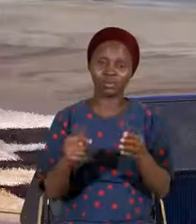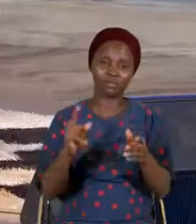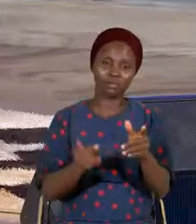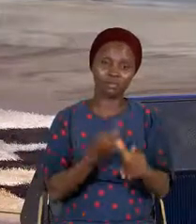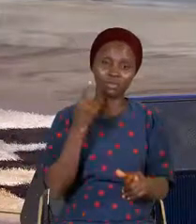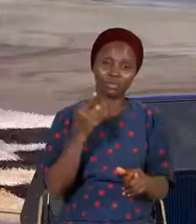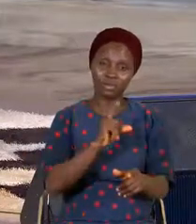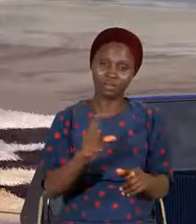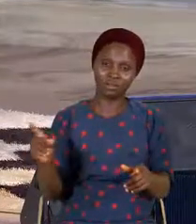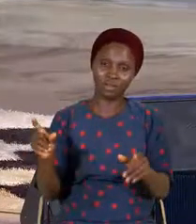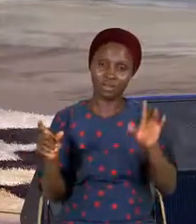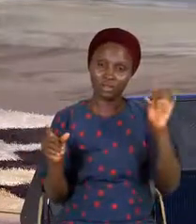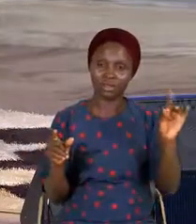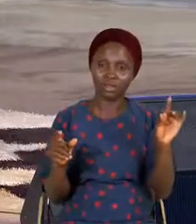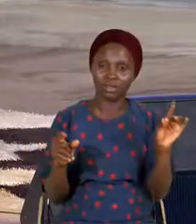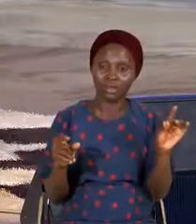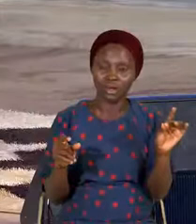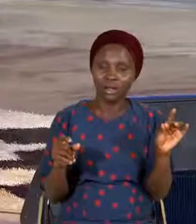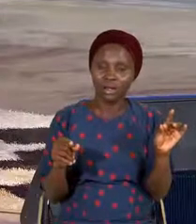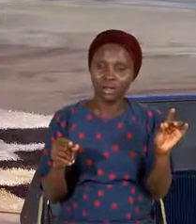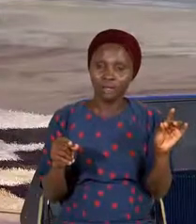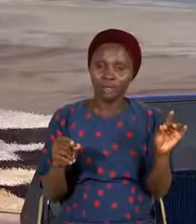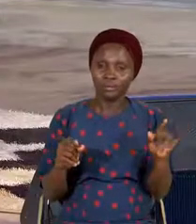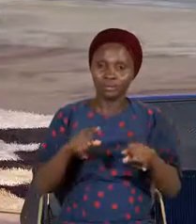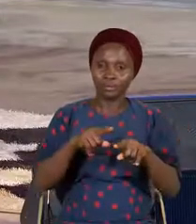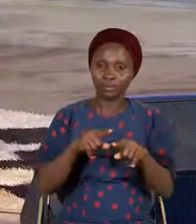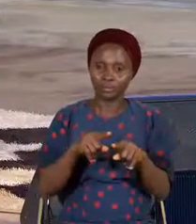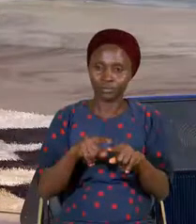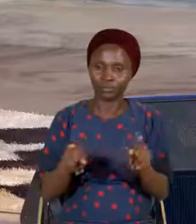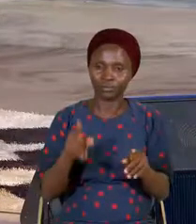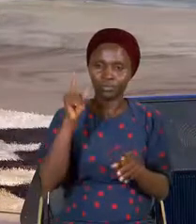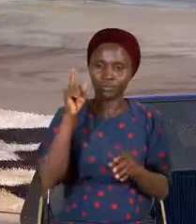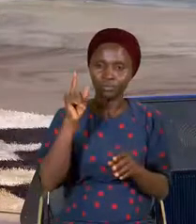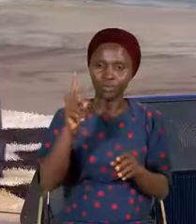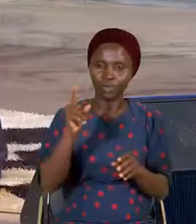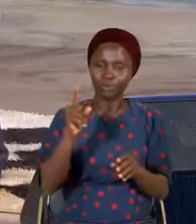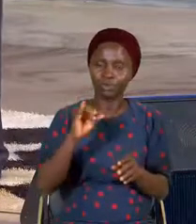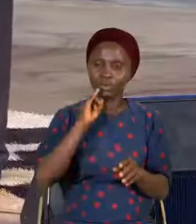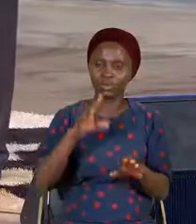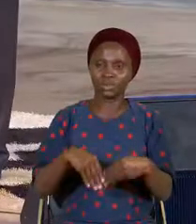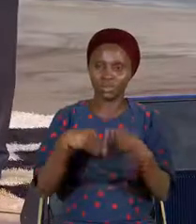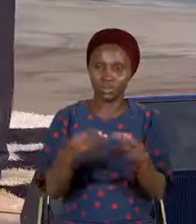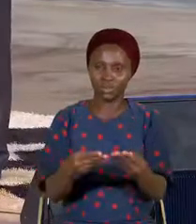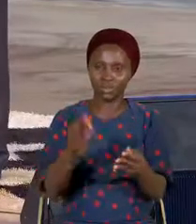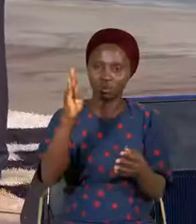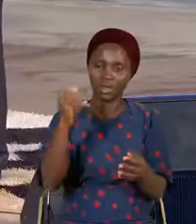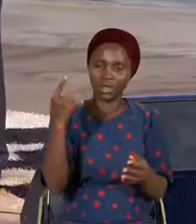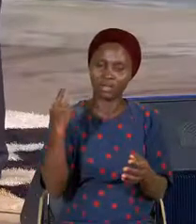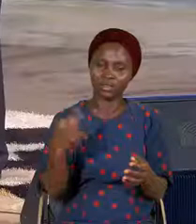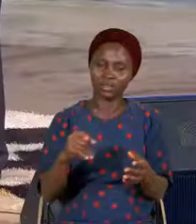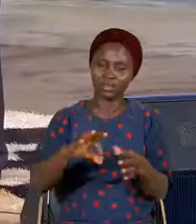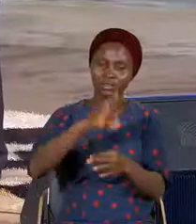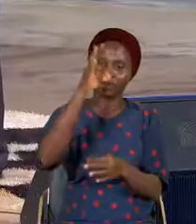Maintenant, parle de la première chose, du premier don, le verset 1. En effet, à l'un est donné par